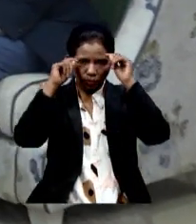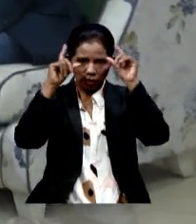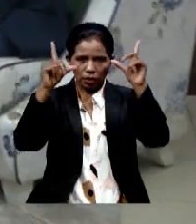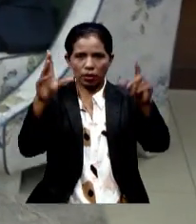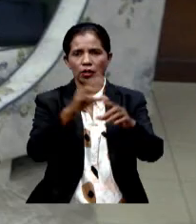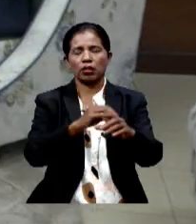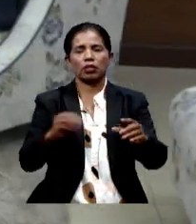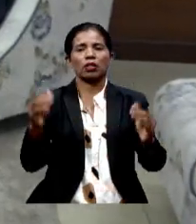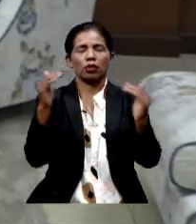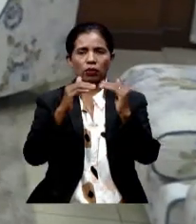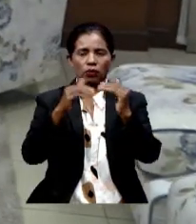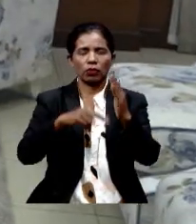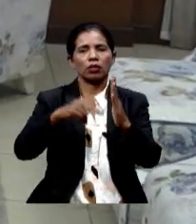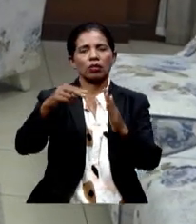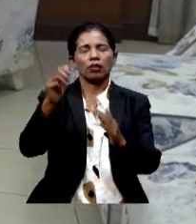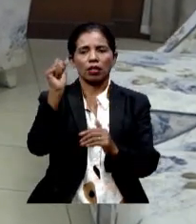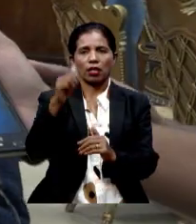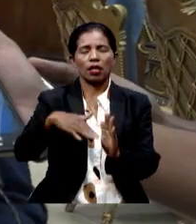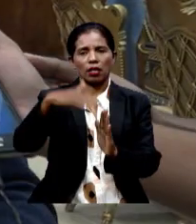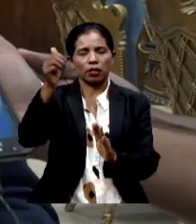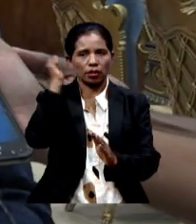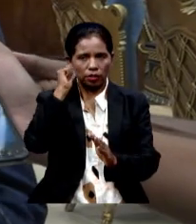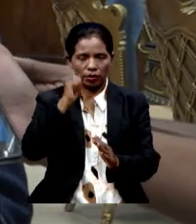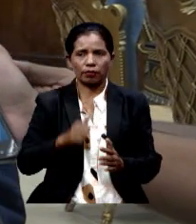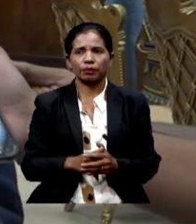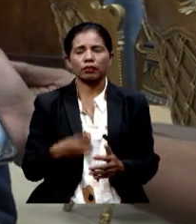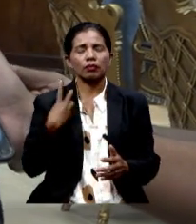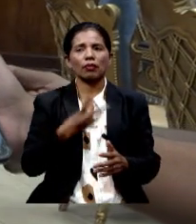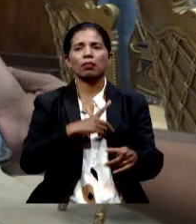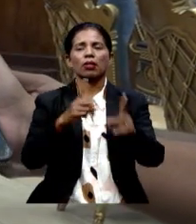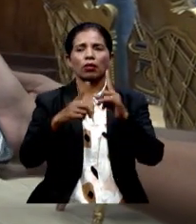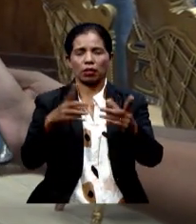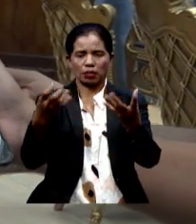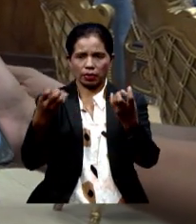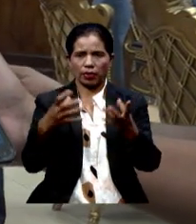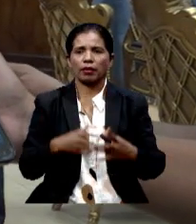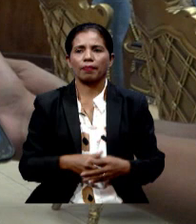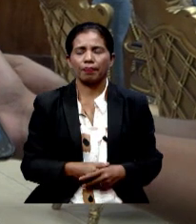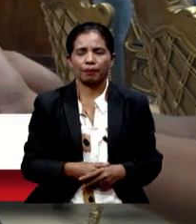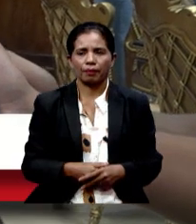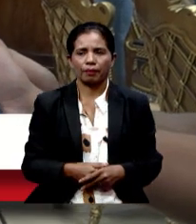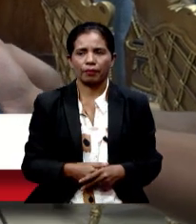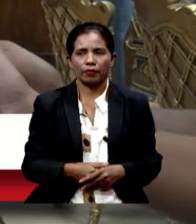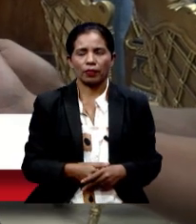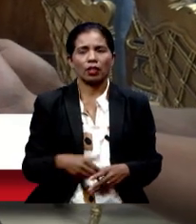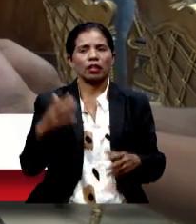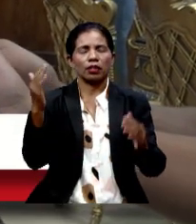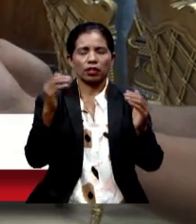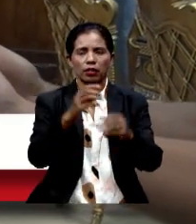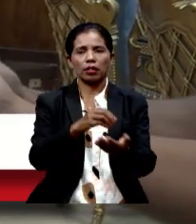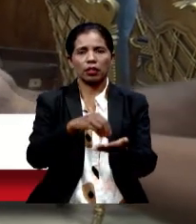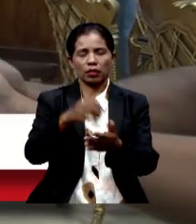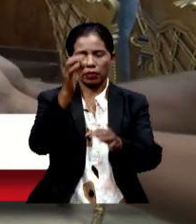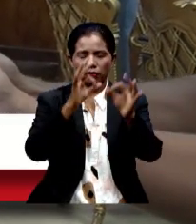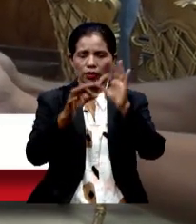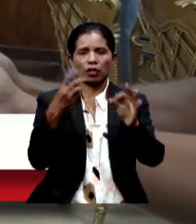e a Conferência Nível Alto ASEANian. E a minha colega botou o guida e a comitamento no PMA